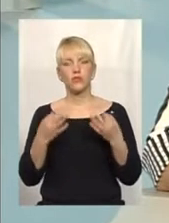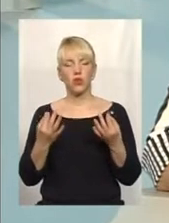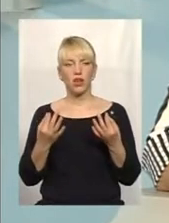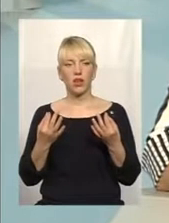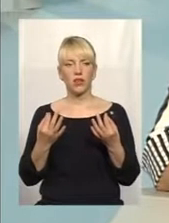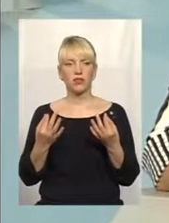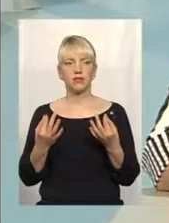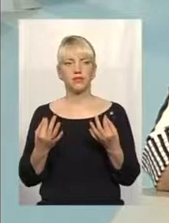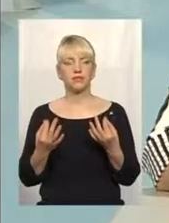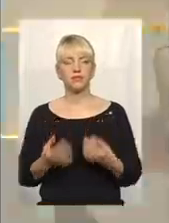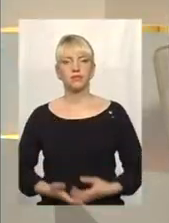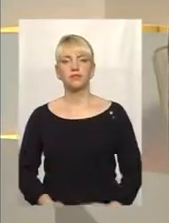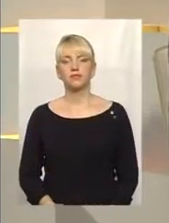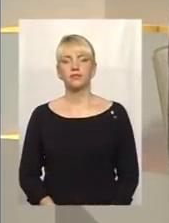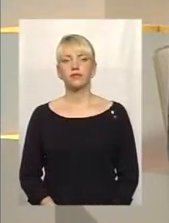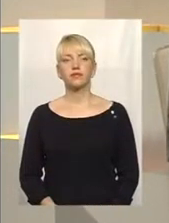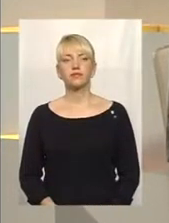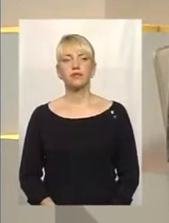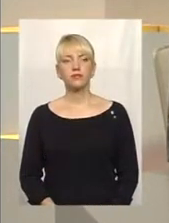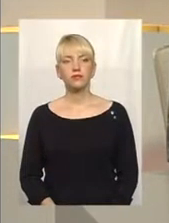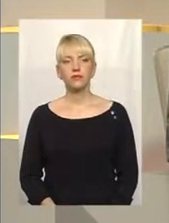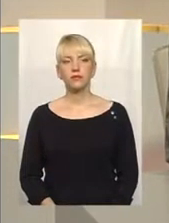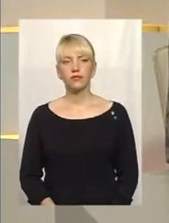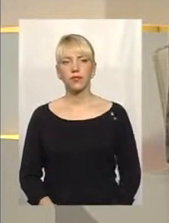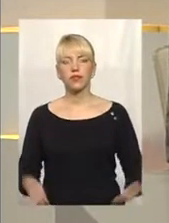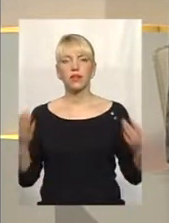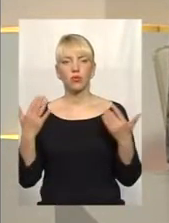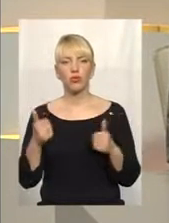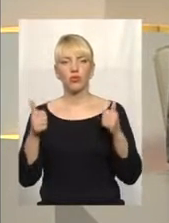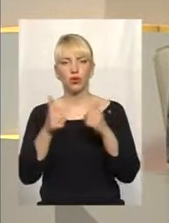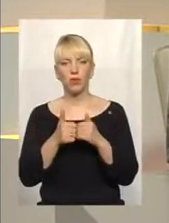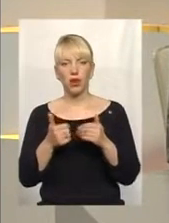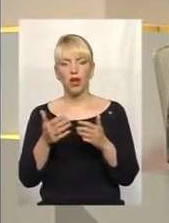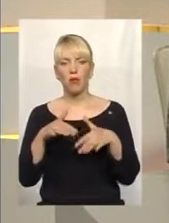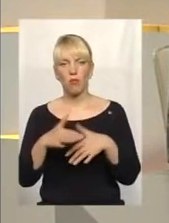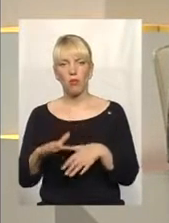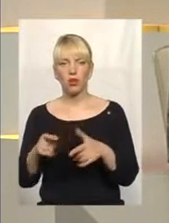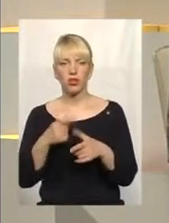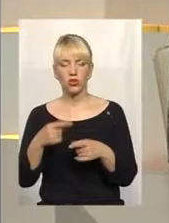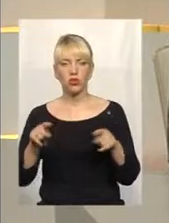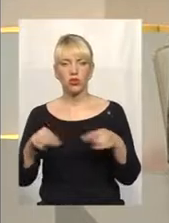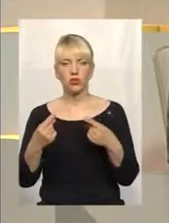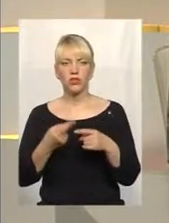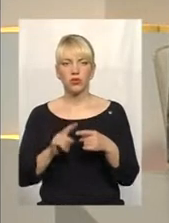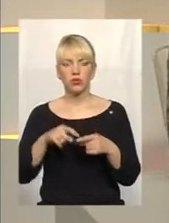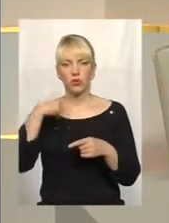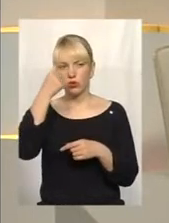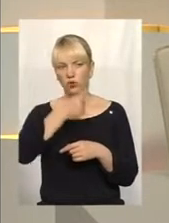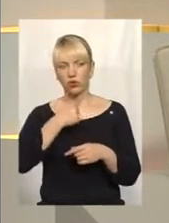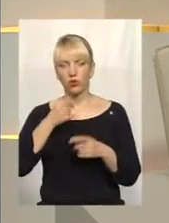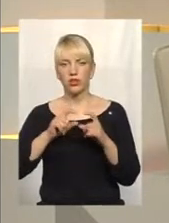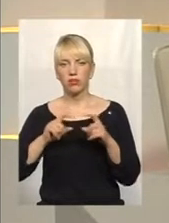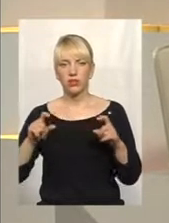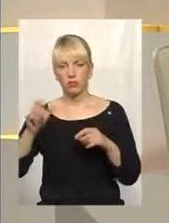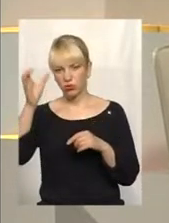дозволяє таможня. Пані Оксано, відпочинок біля моря, чи організований він цього року